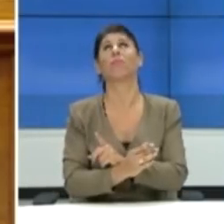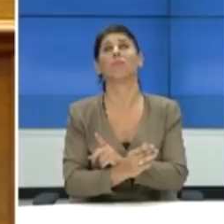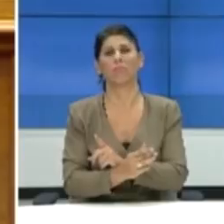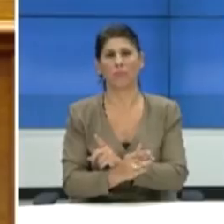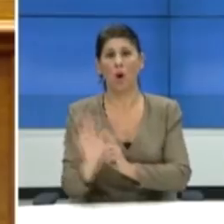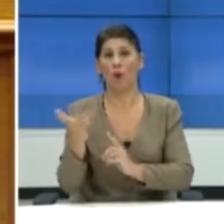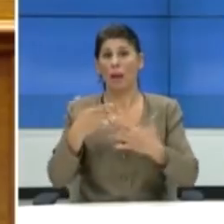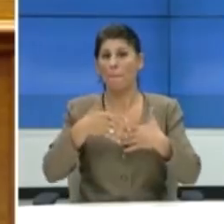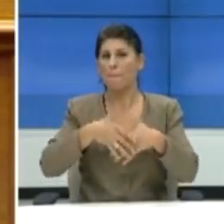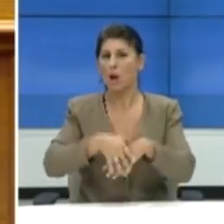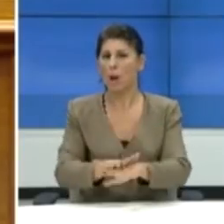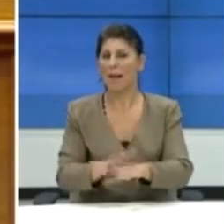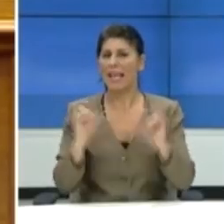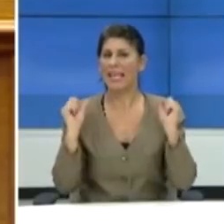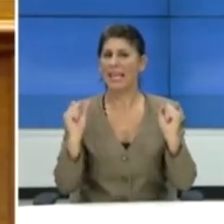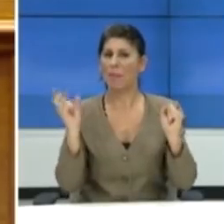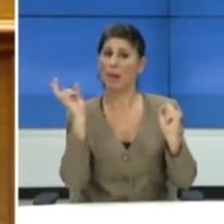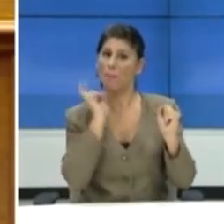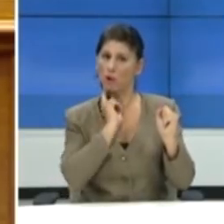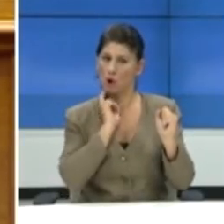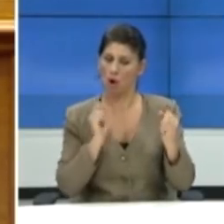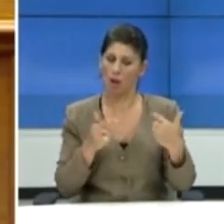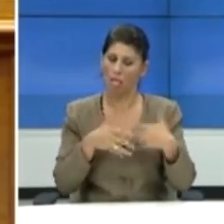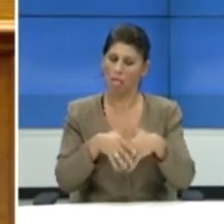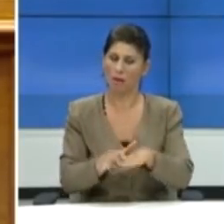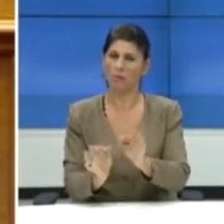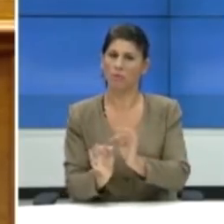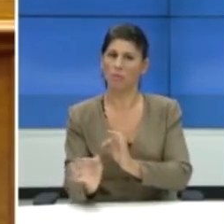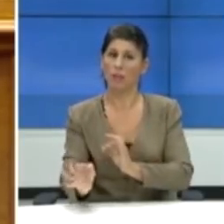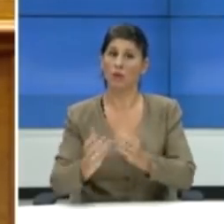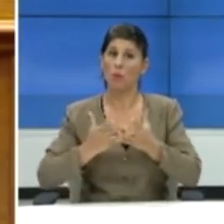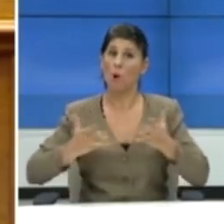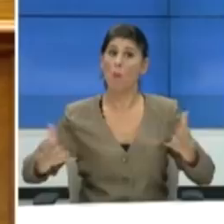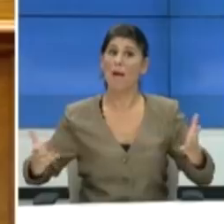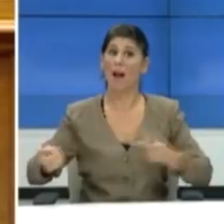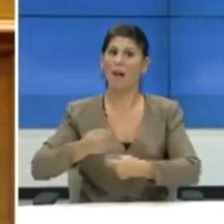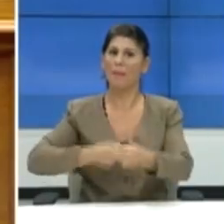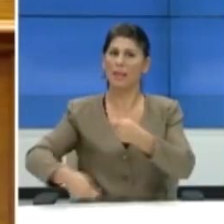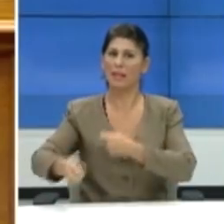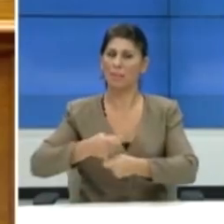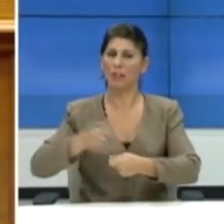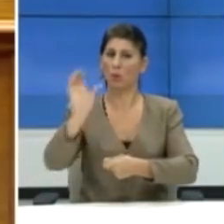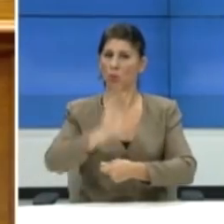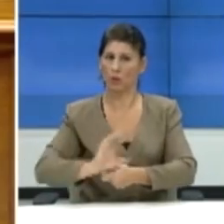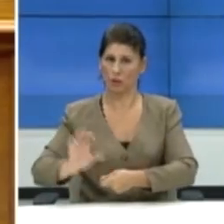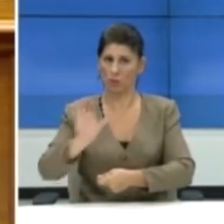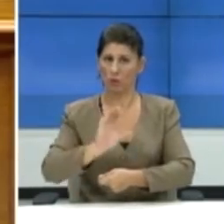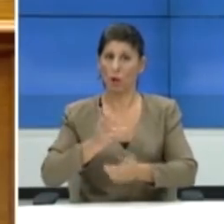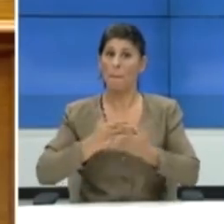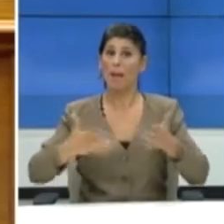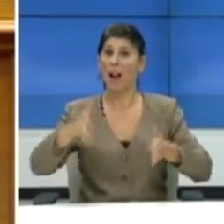όταν προσαρμόζατε τα υγειονομικά πρωτόκολλα στα μέτρα των πολύ μεγάλων επιχειρηματιών του τουρισμού,